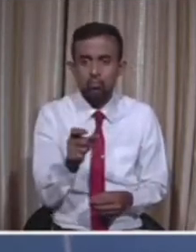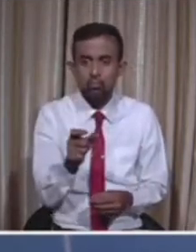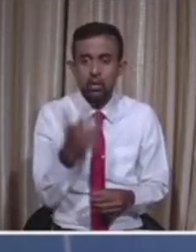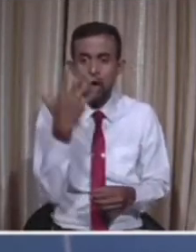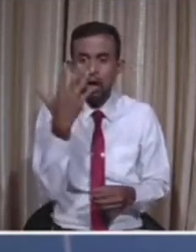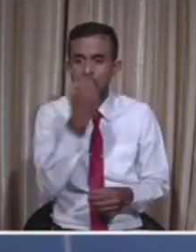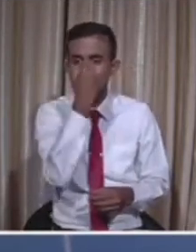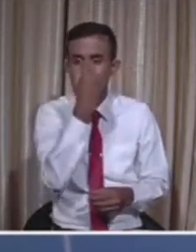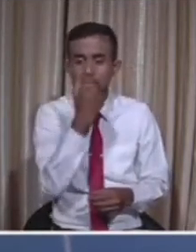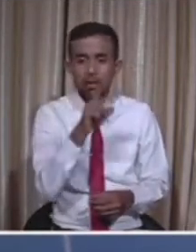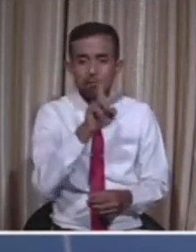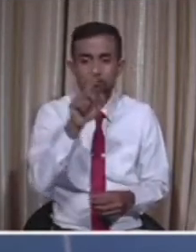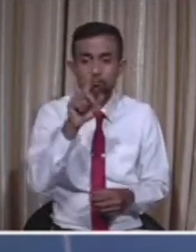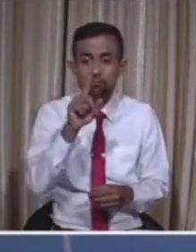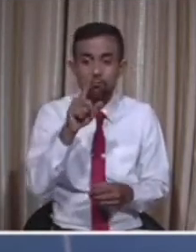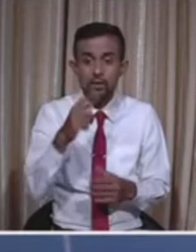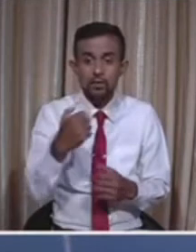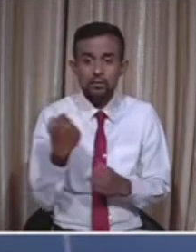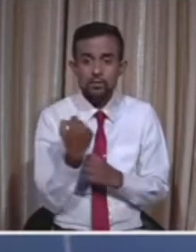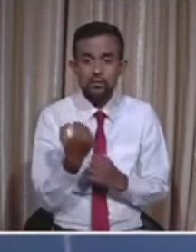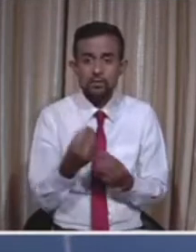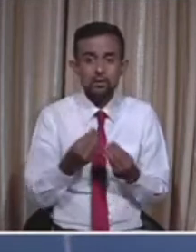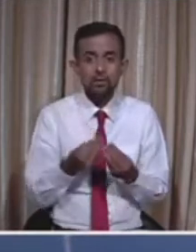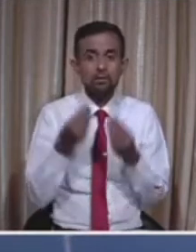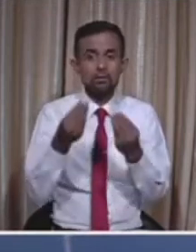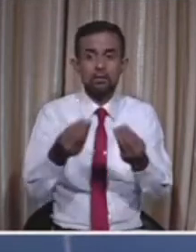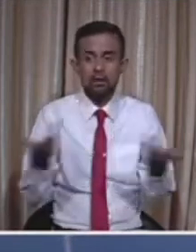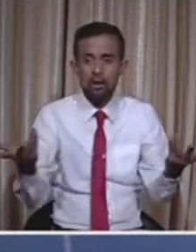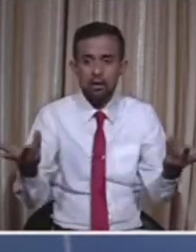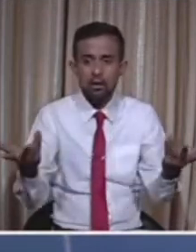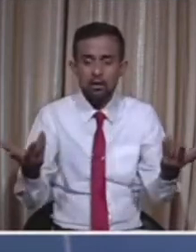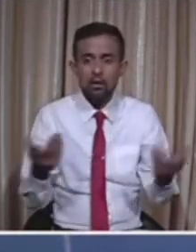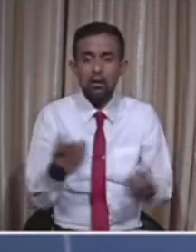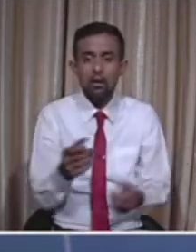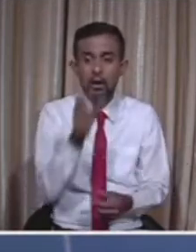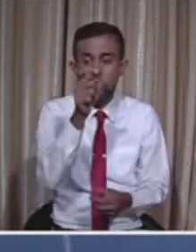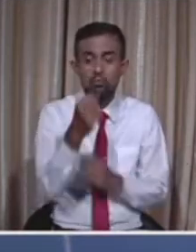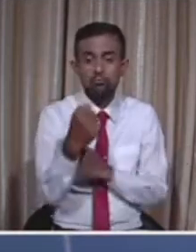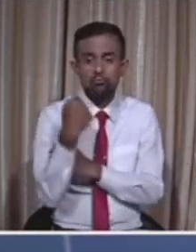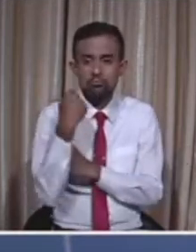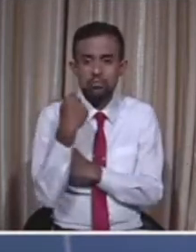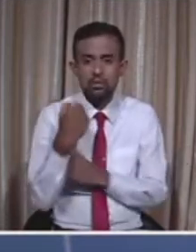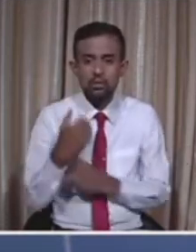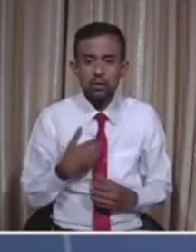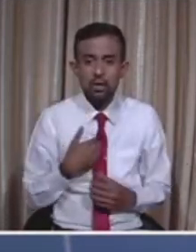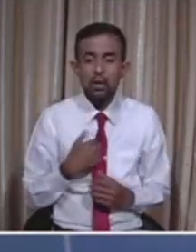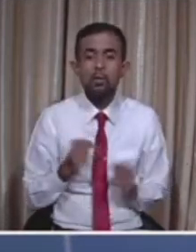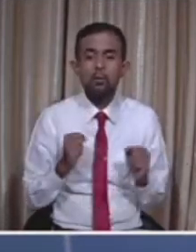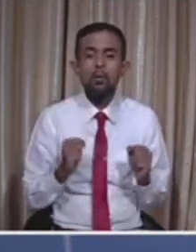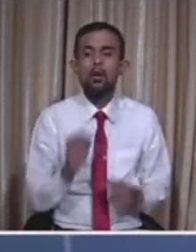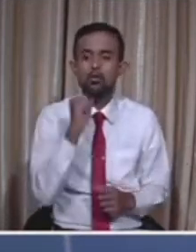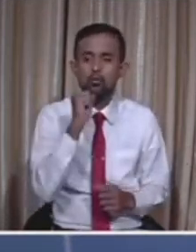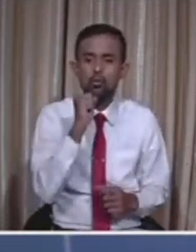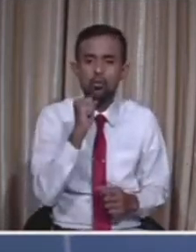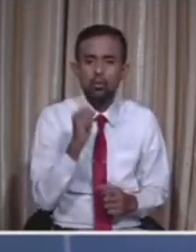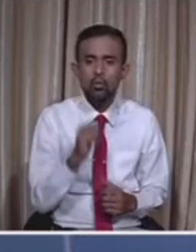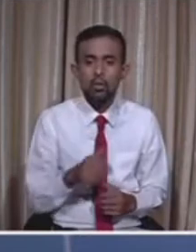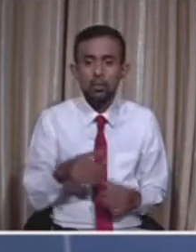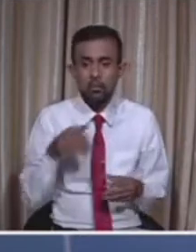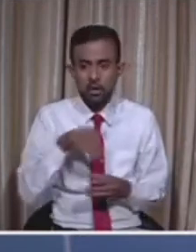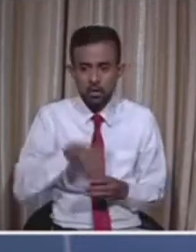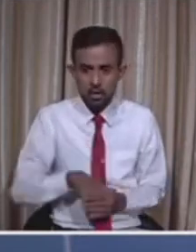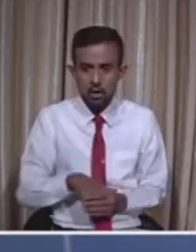අවස්ථාවේ 21 බලෙන් ඡන්ද ගන්න හදන්න එපා. මම එහෙමනොත් දෙන්නෙම නැහැ. අන්න ඔබතුමාගේ කොන්ද. අපි මොකටද බය වෙන්න ඕන? ලොකු මේක